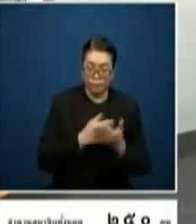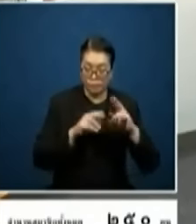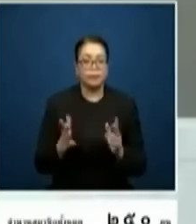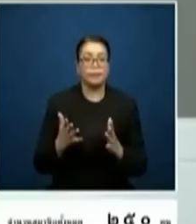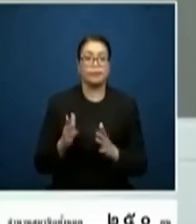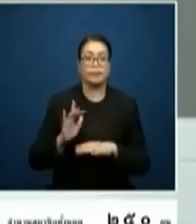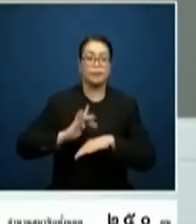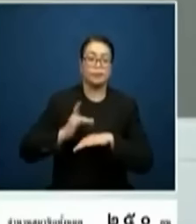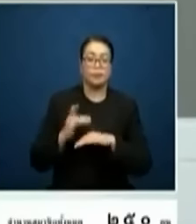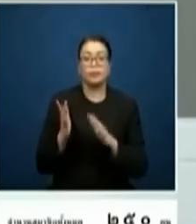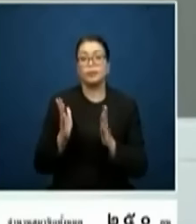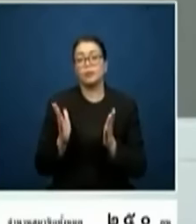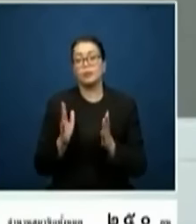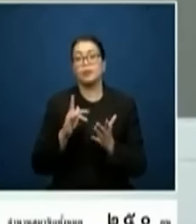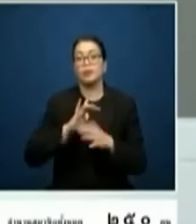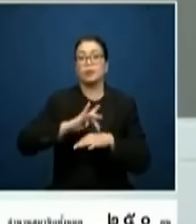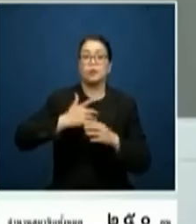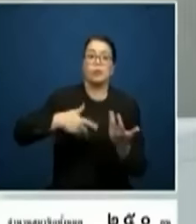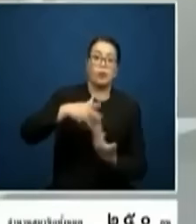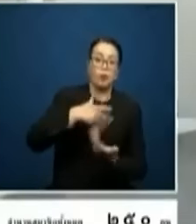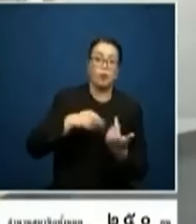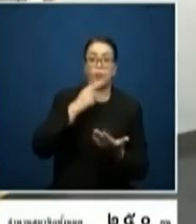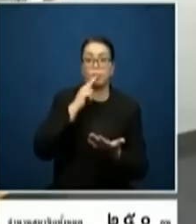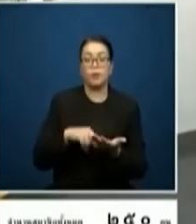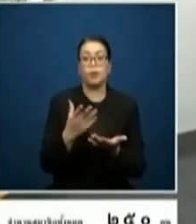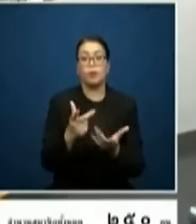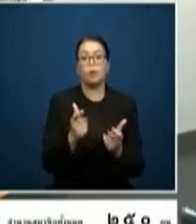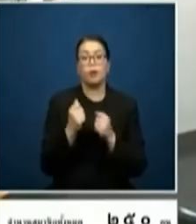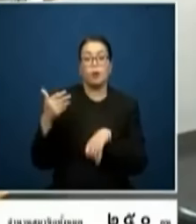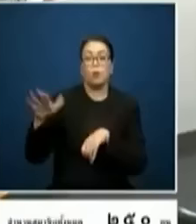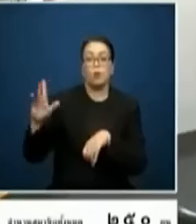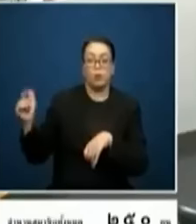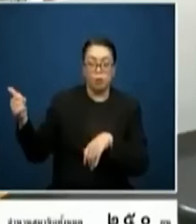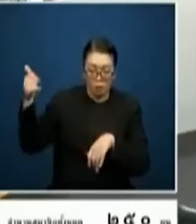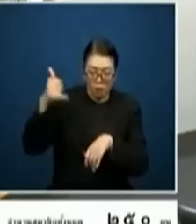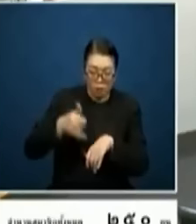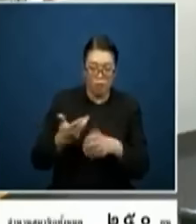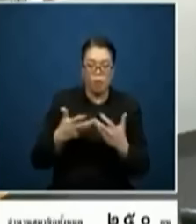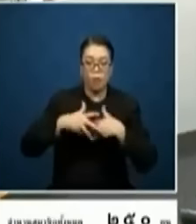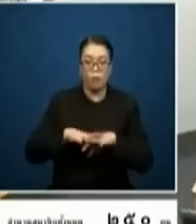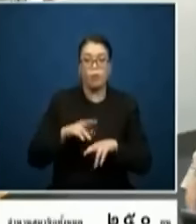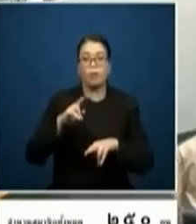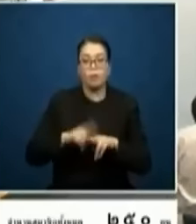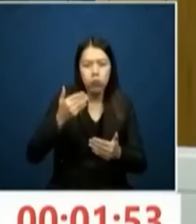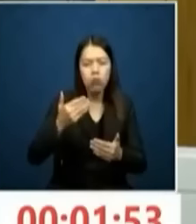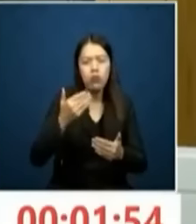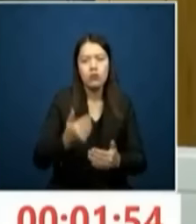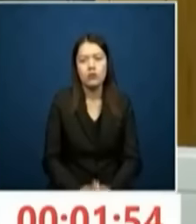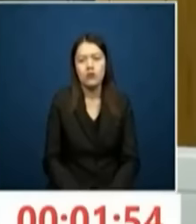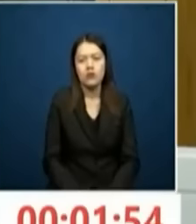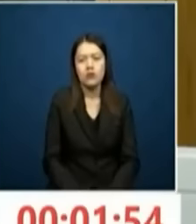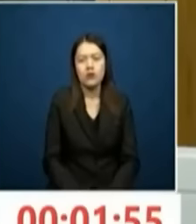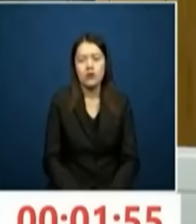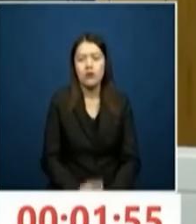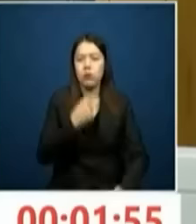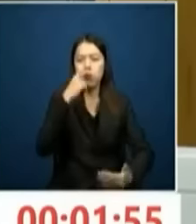วอลเล็ตแจกหัวละหมื่นนะอที่ตอนนั้นคุยขโมงโฉงเฉงทำได้ทันทีแต่ตอนนี้ค่อนปีแล้วทัน